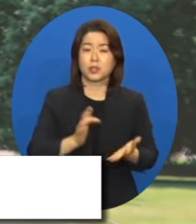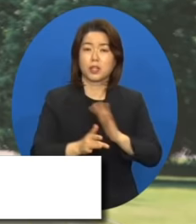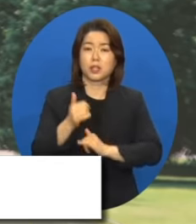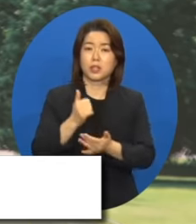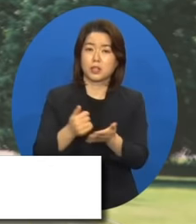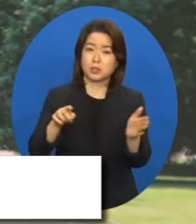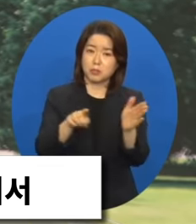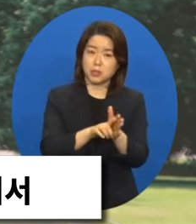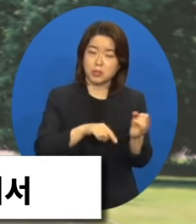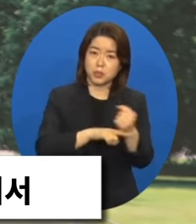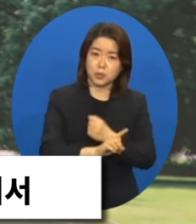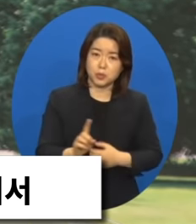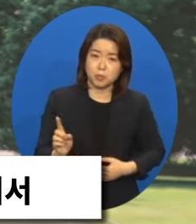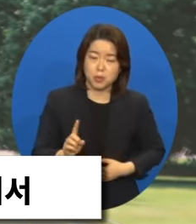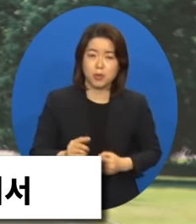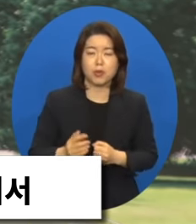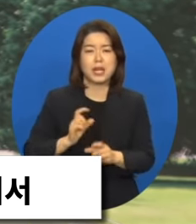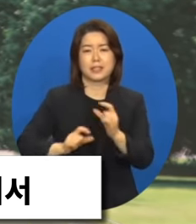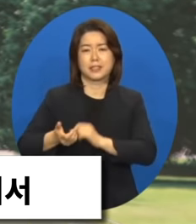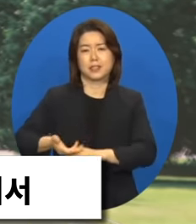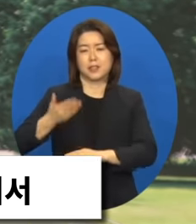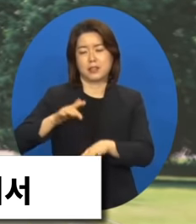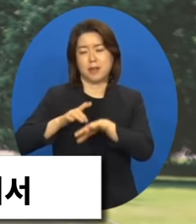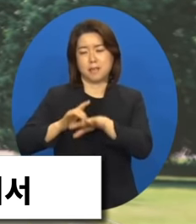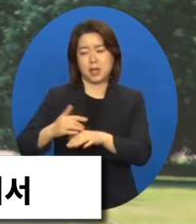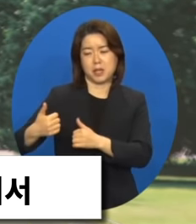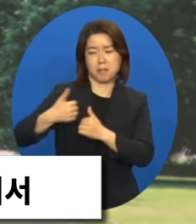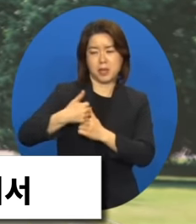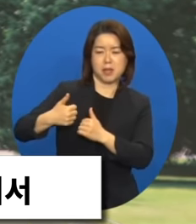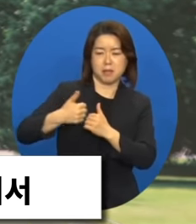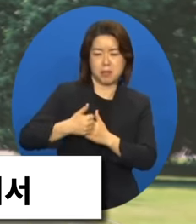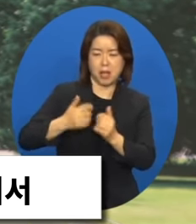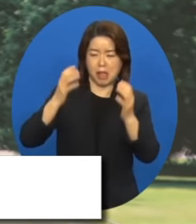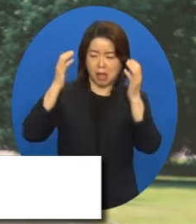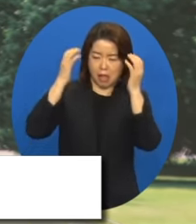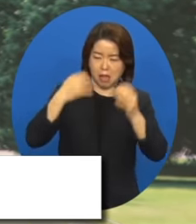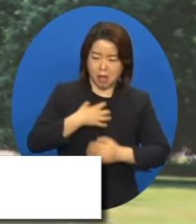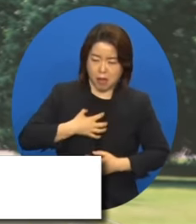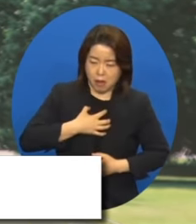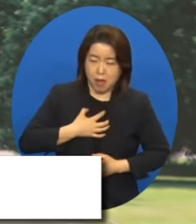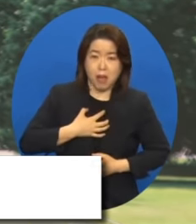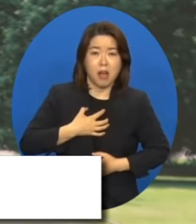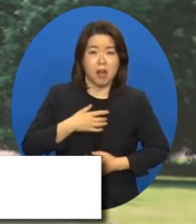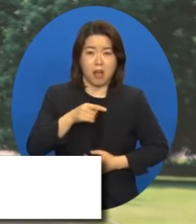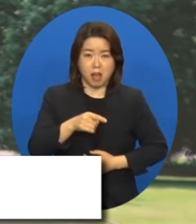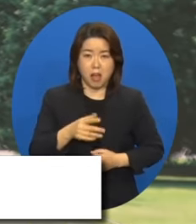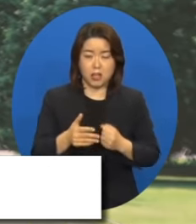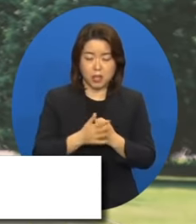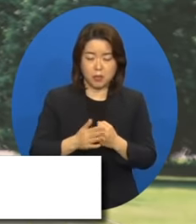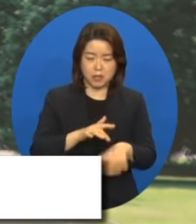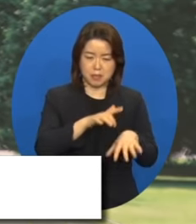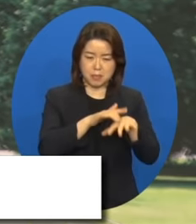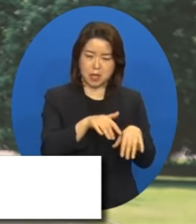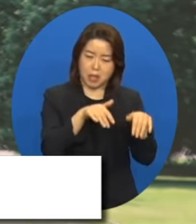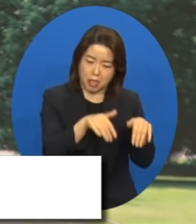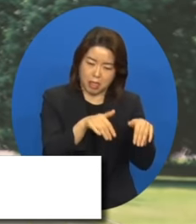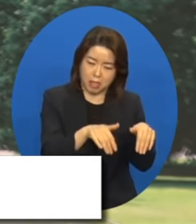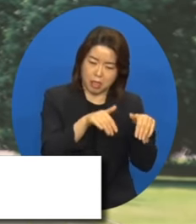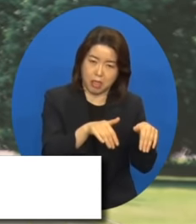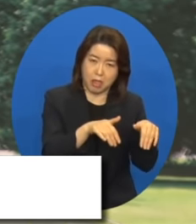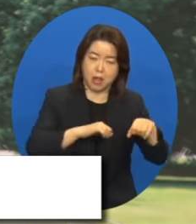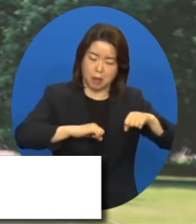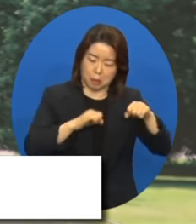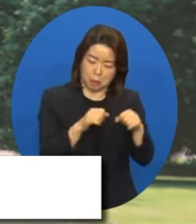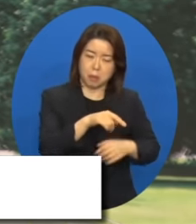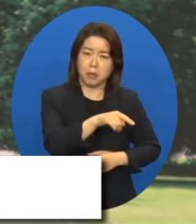것은 우리가 더 이상 마귀에게 공격을 당하고 시달림을 당해서 마귀에게 복종하고 그리고